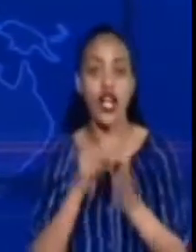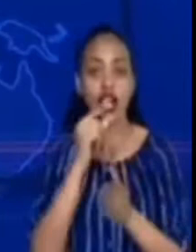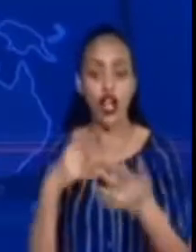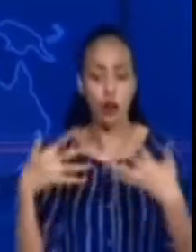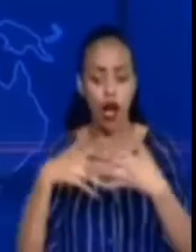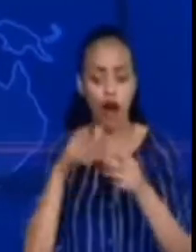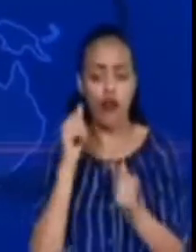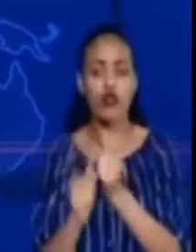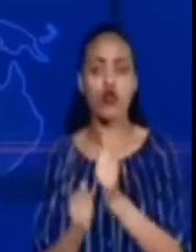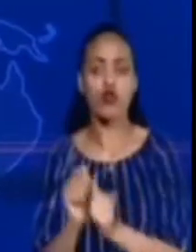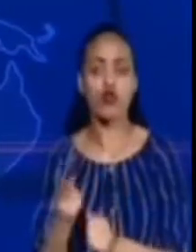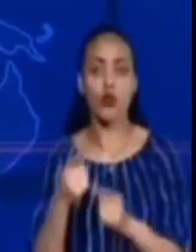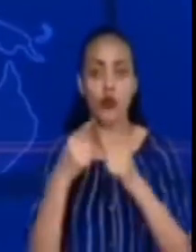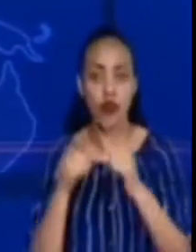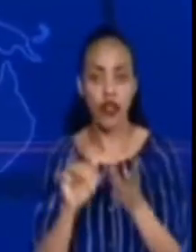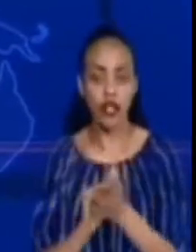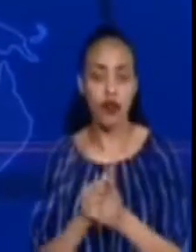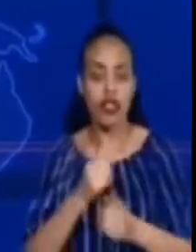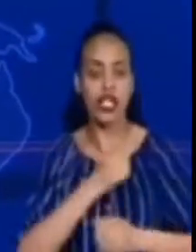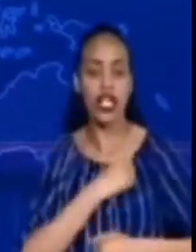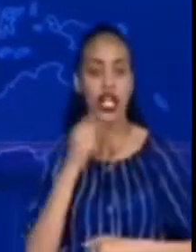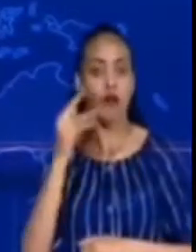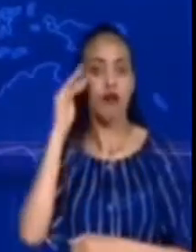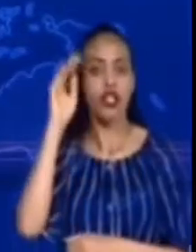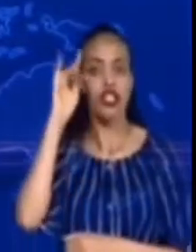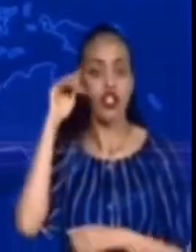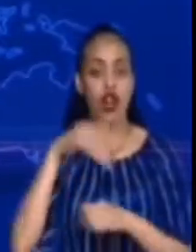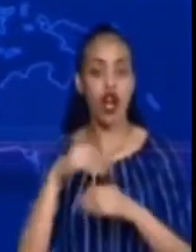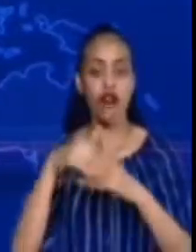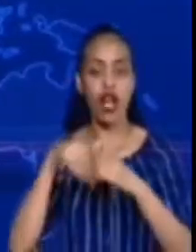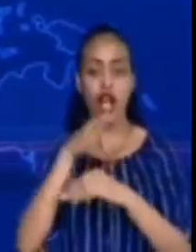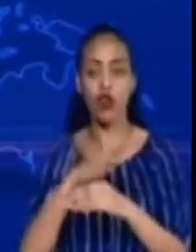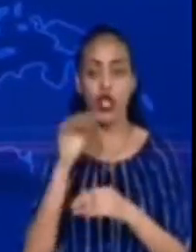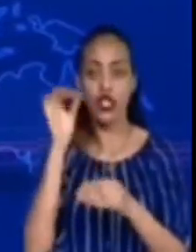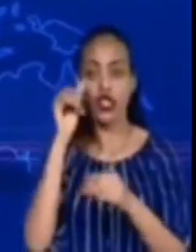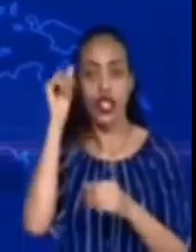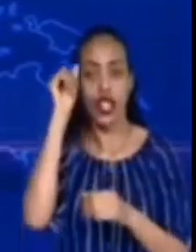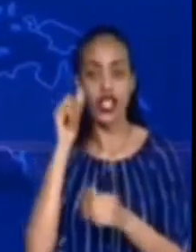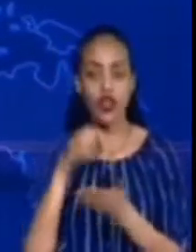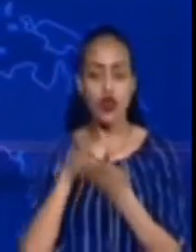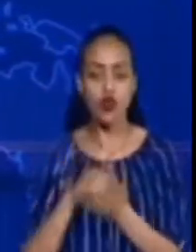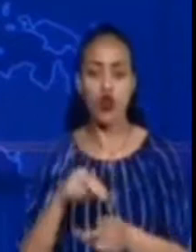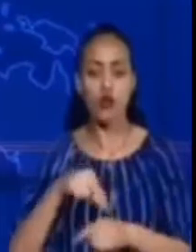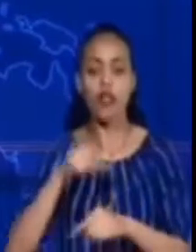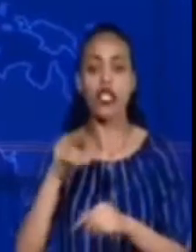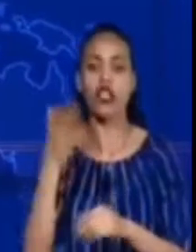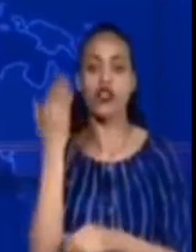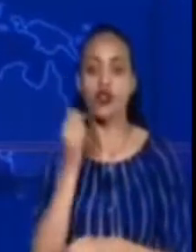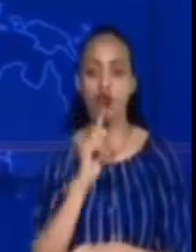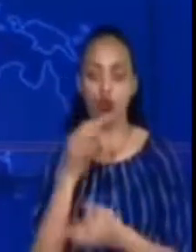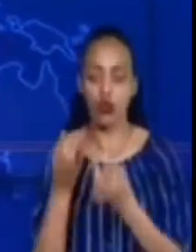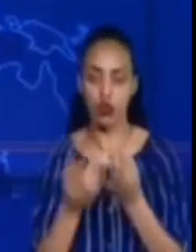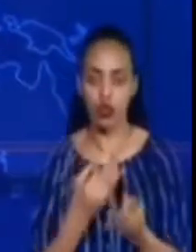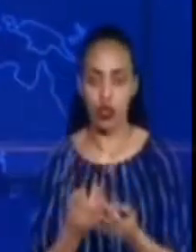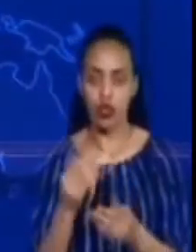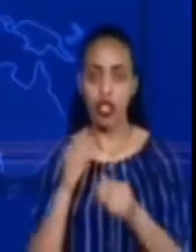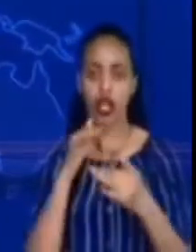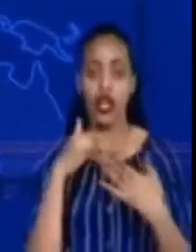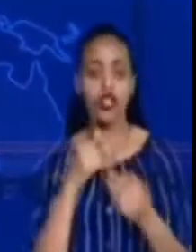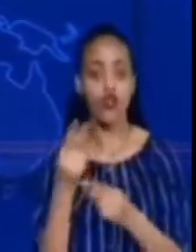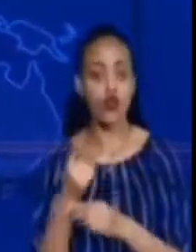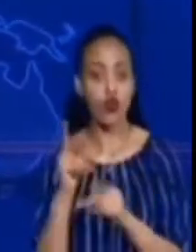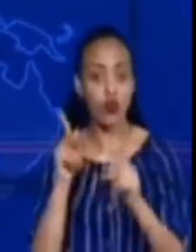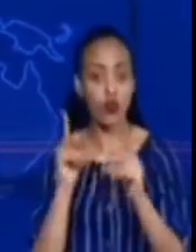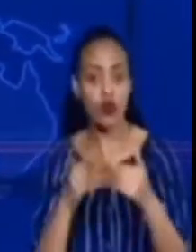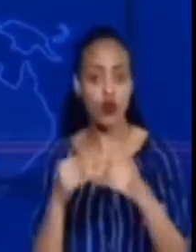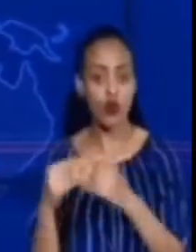እስር ተይዞብሃል ይታሰራ ለሃይማኖት ካልተሰርኩነ ካልሞት ምኑን የሃይማኖት አስተማሪ ምኑን የሃይማኖት አባት ሆንኩኝ ብሎ ነው